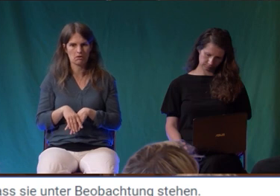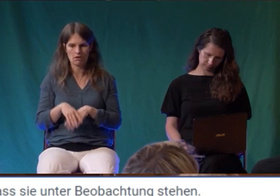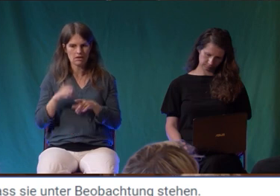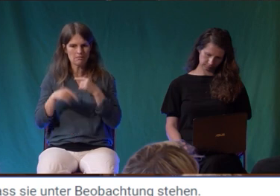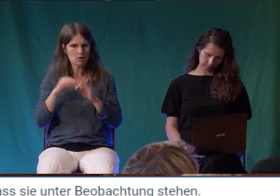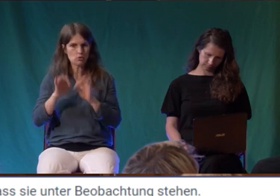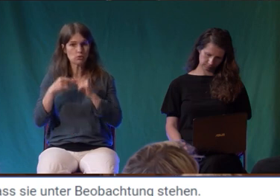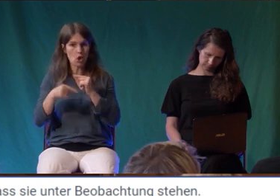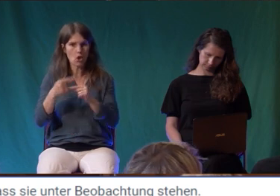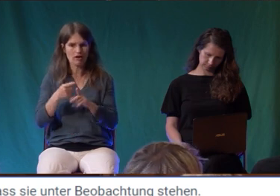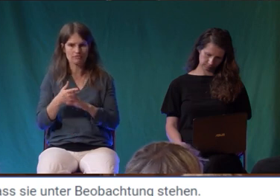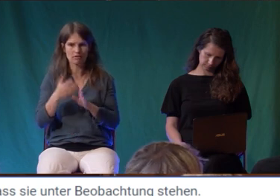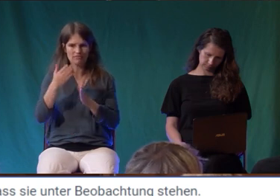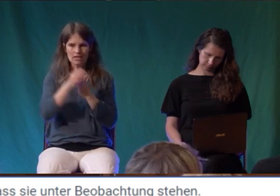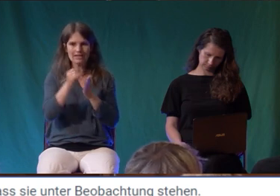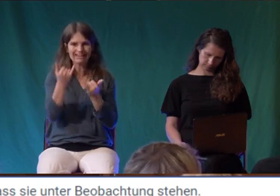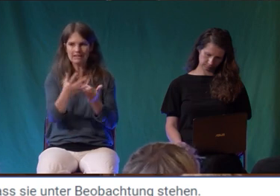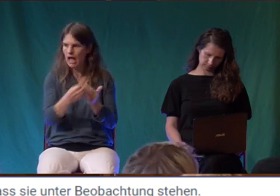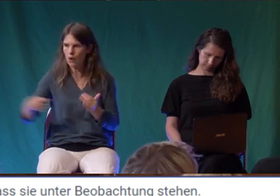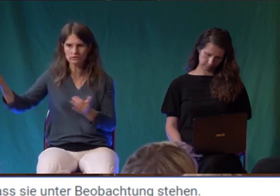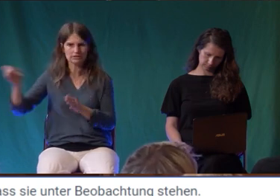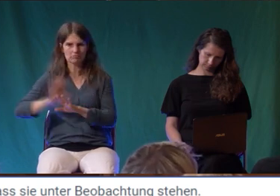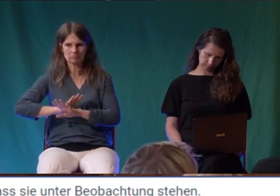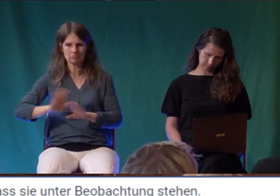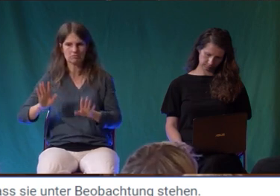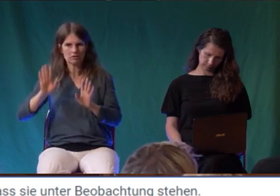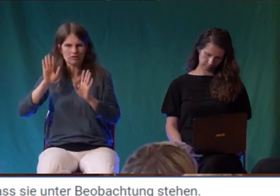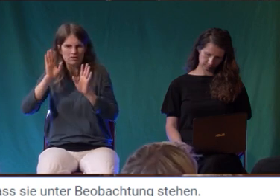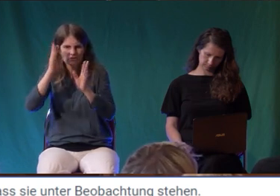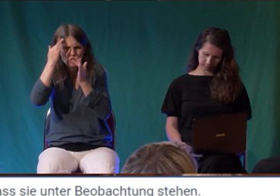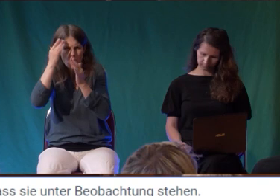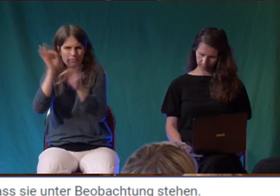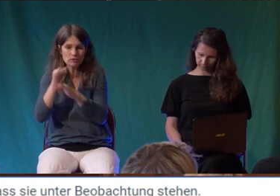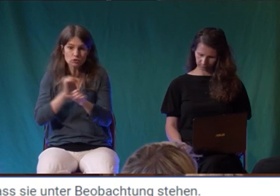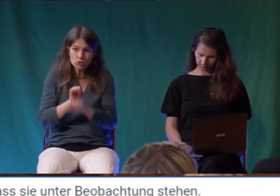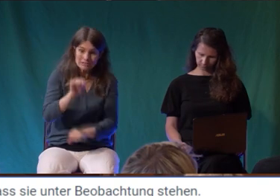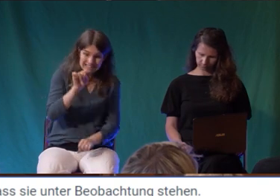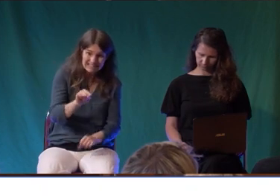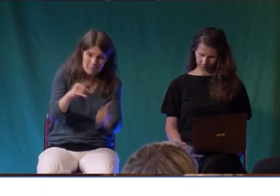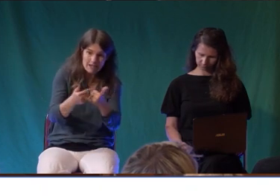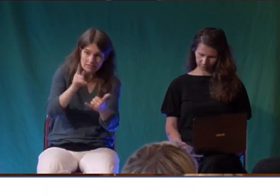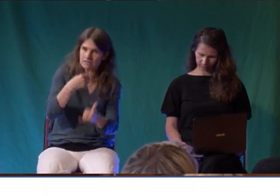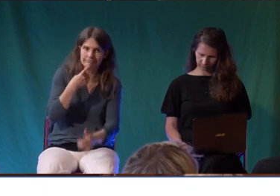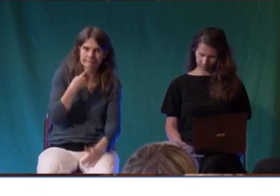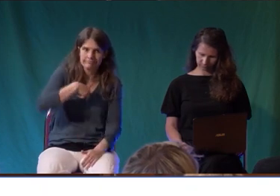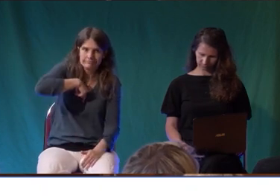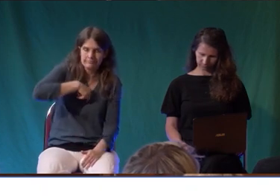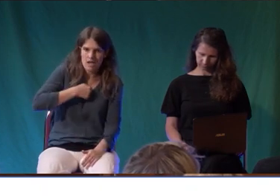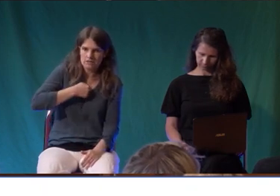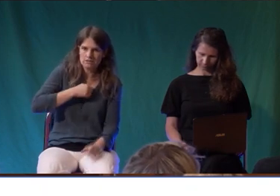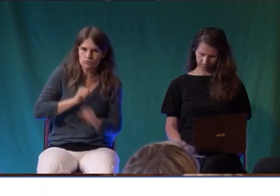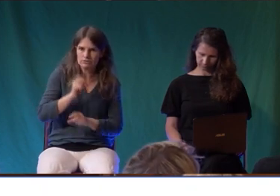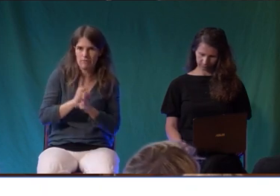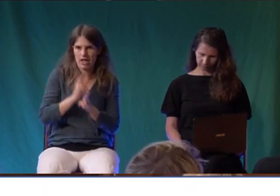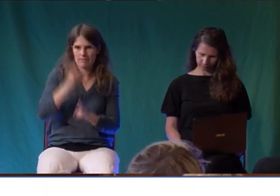läuft und die Kinder fremd untergebracht werden müssen selbst die Eltern sind immer mit dieser Angst im Bauch rumgelaufen und ich denke das ist auch was ganz